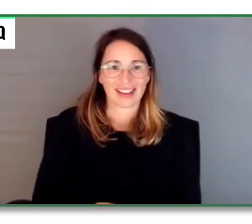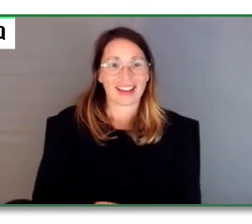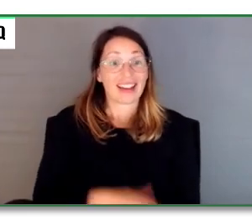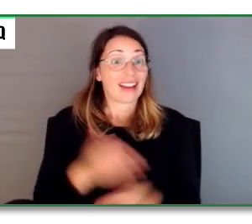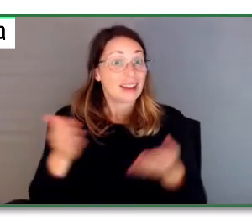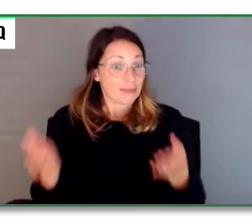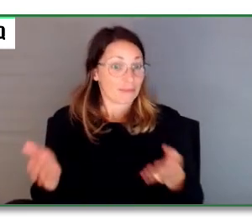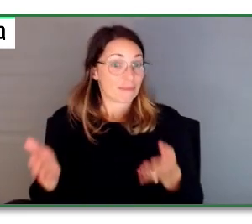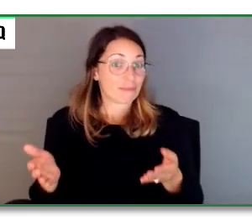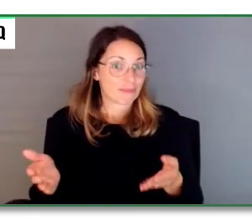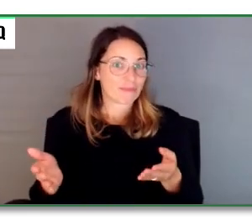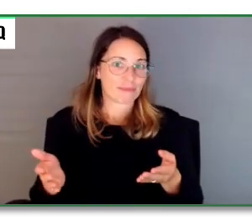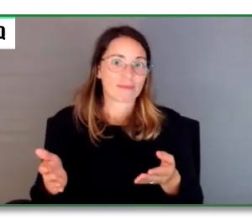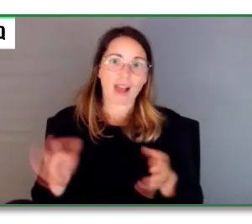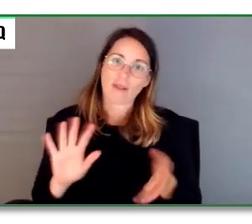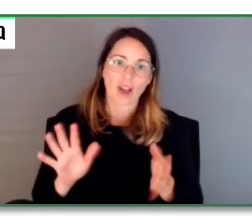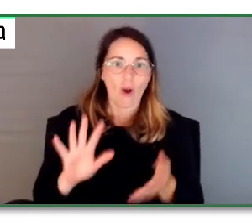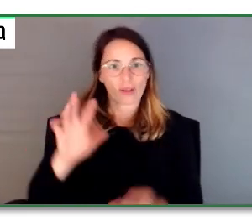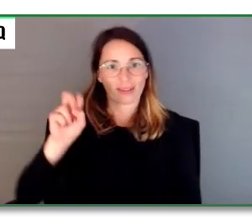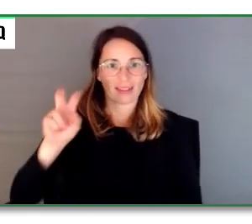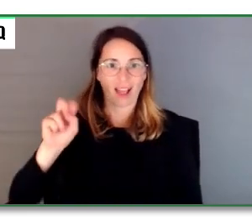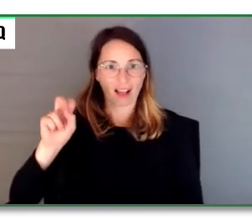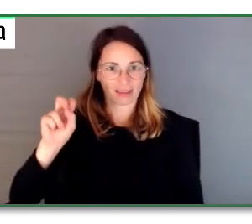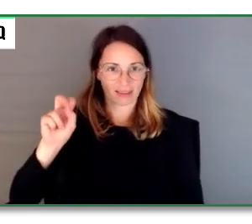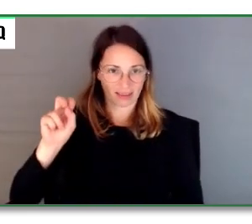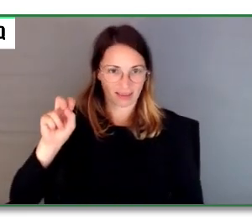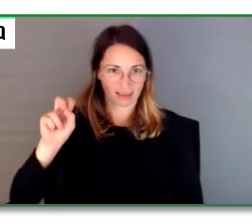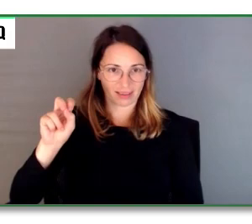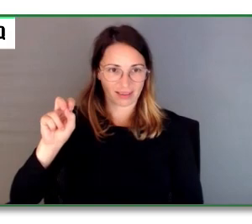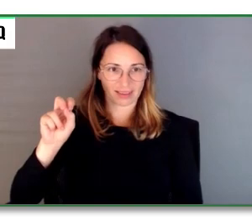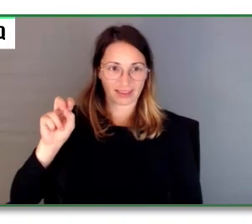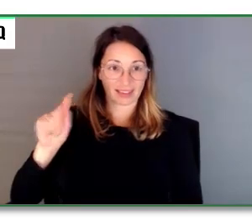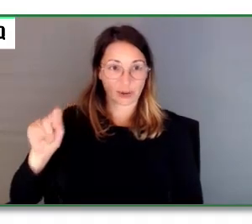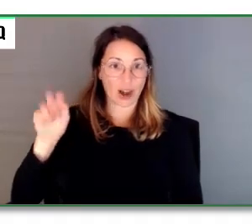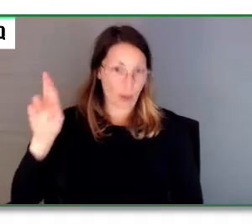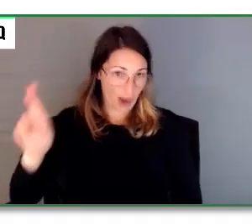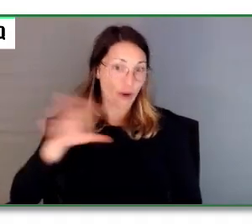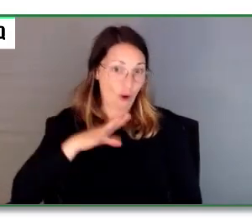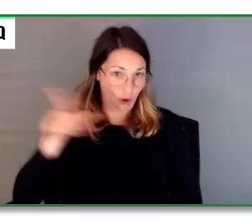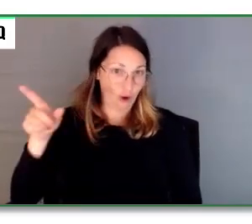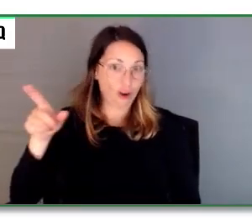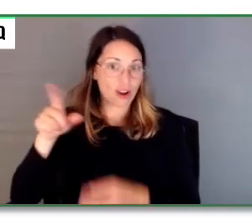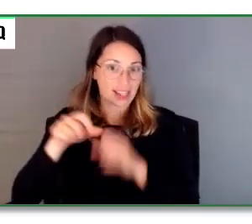il y a environ 30 trail riders dans le système des parcs en Australie.